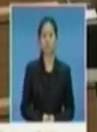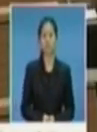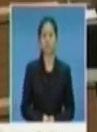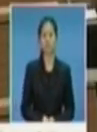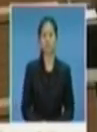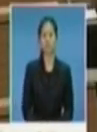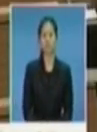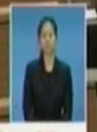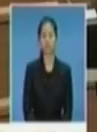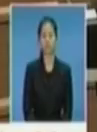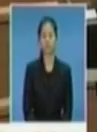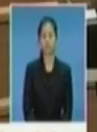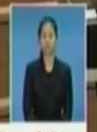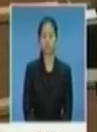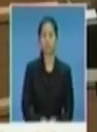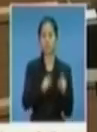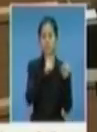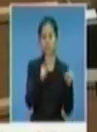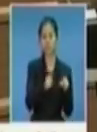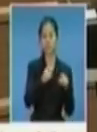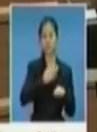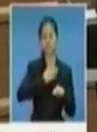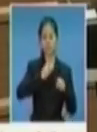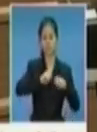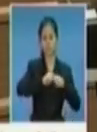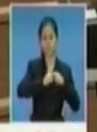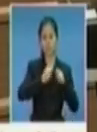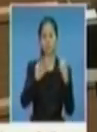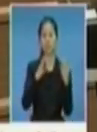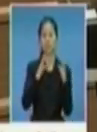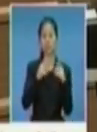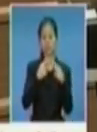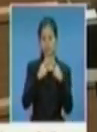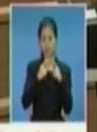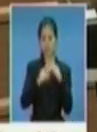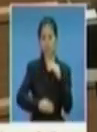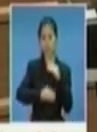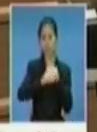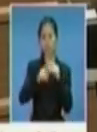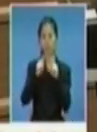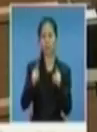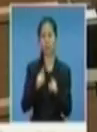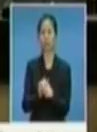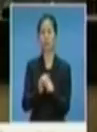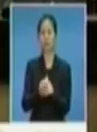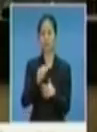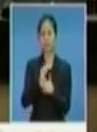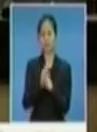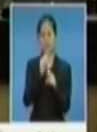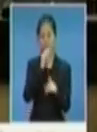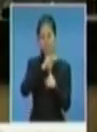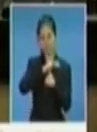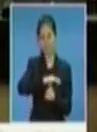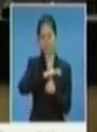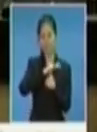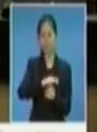พิวเตอร์ที่คณะกรรมการวิสามัญพิจารณาเสร็จแล้วในวาระที่3นะครับด้วยคะแนนเสียง168เสียงงด